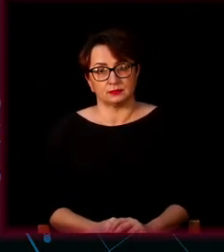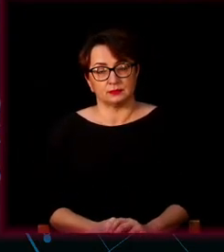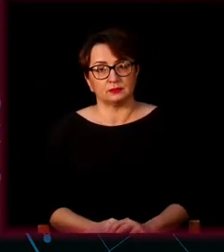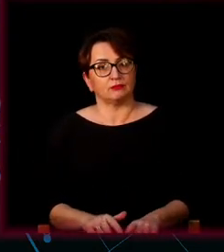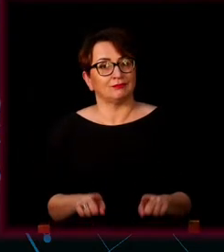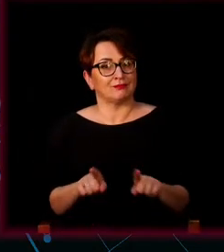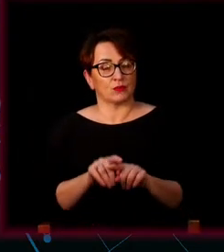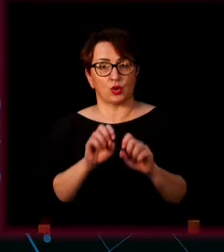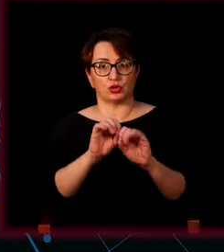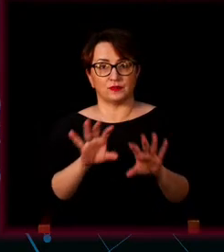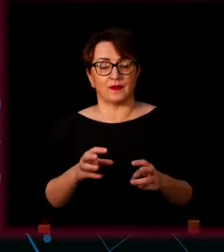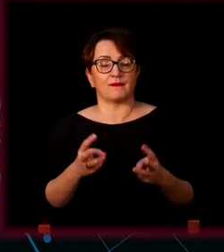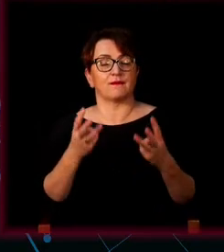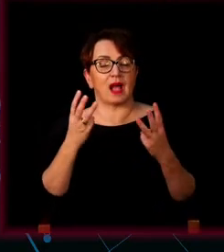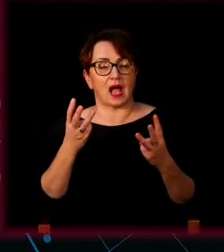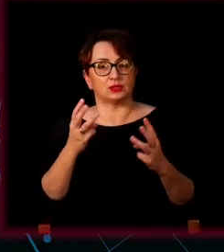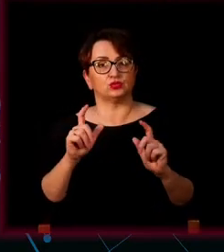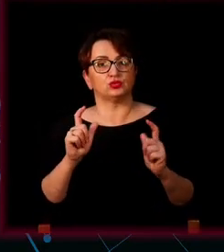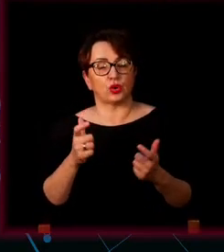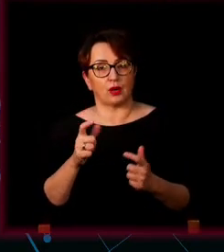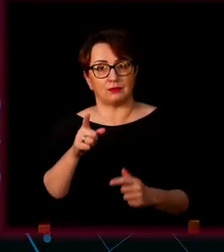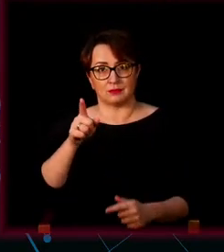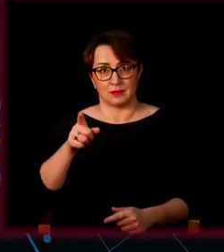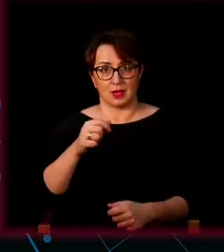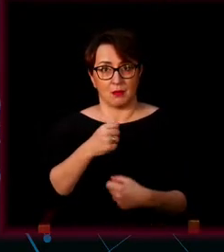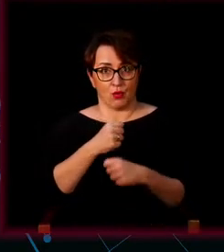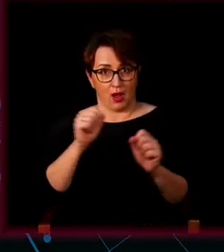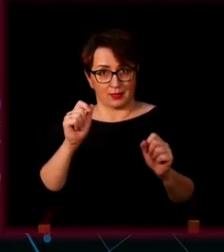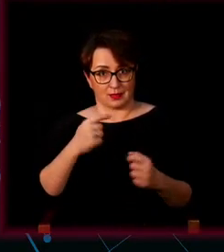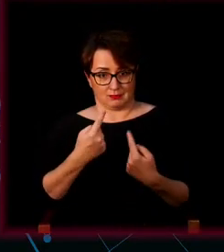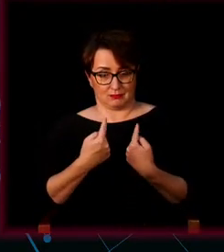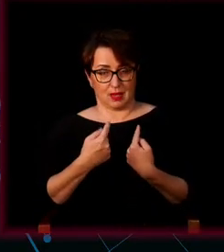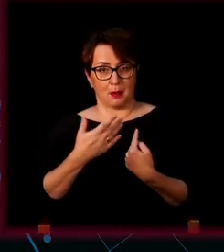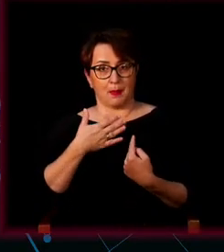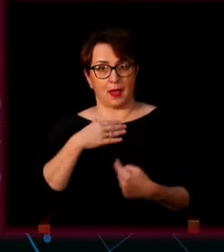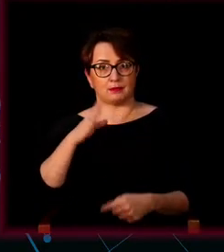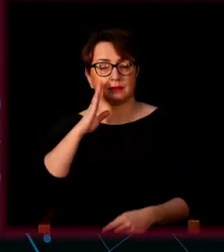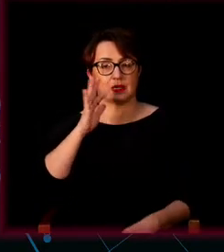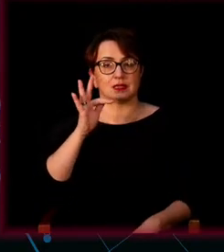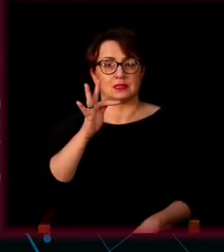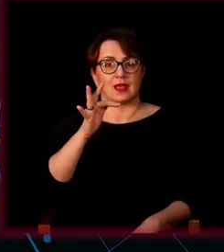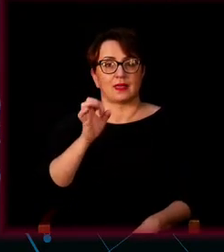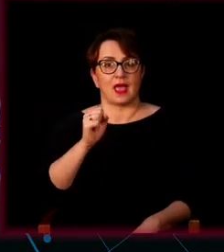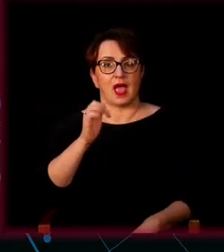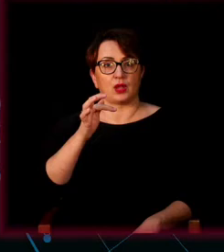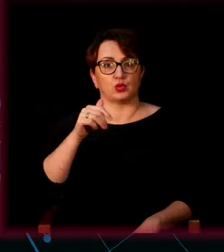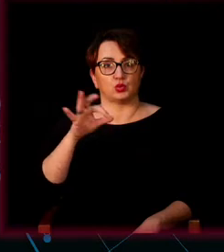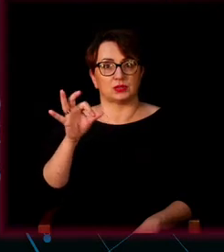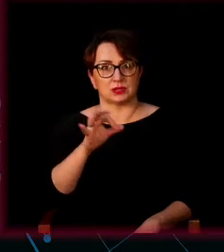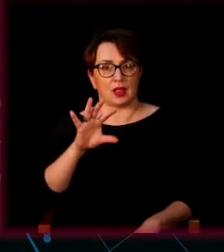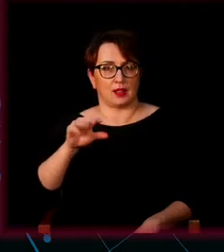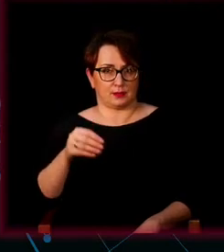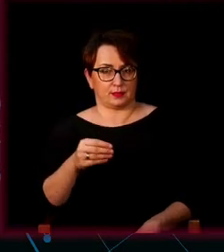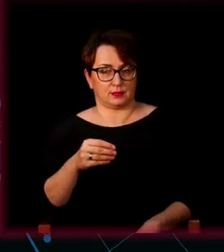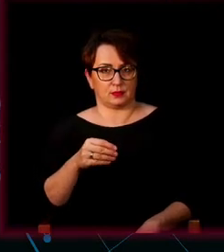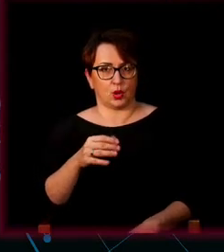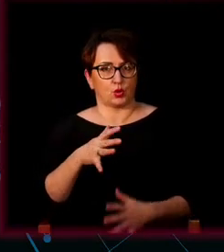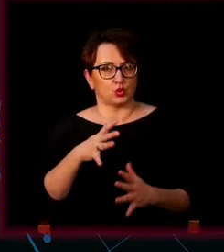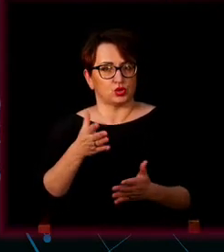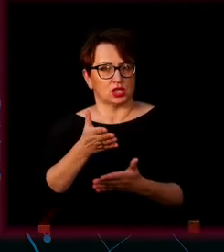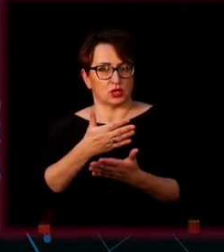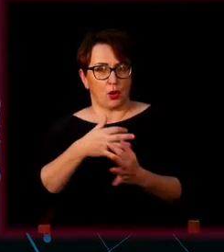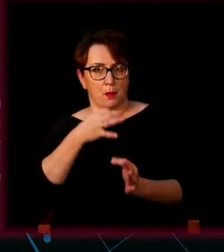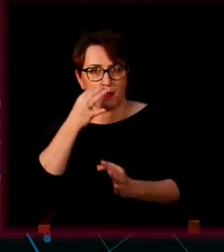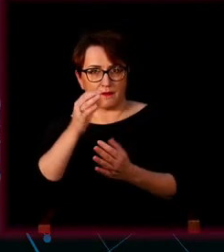I też oczywiście nie bez znaczenia jest to, że sam Genli ma też taki status specyficzny. Duża część tej powieści dotyczy